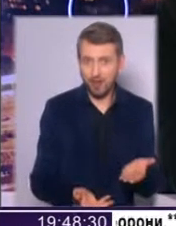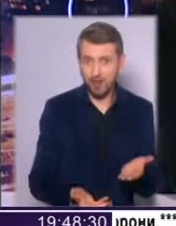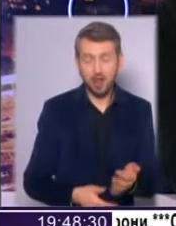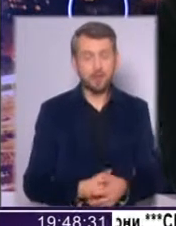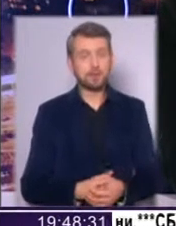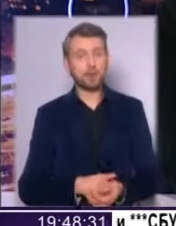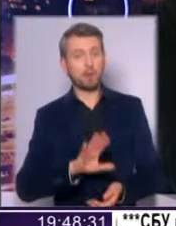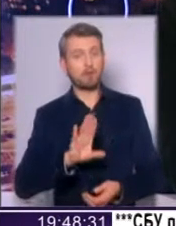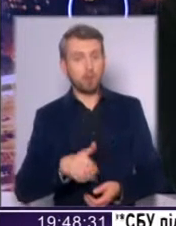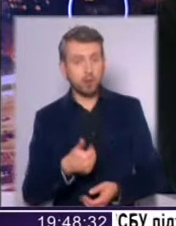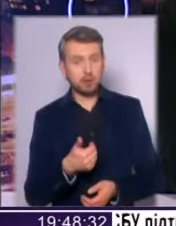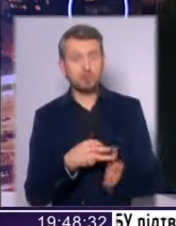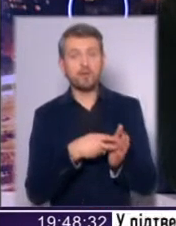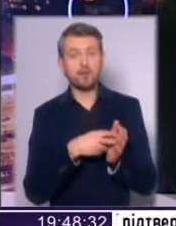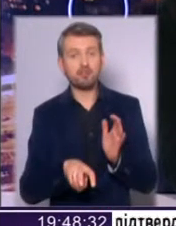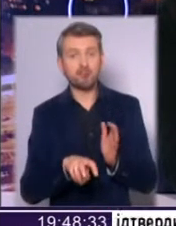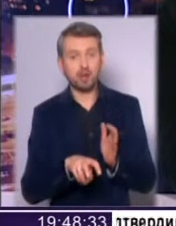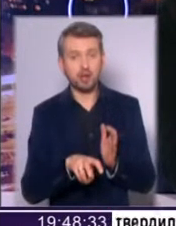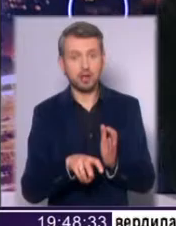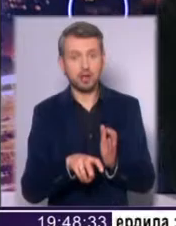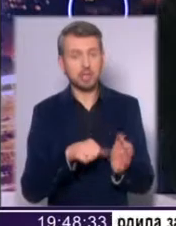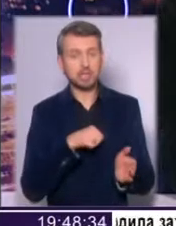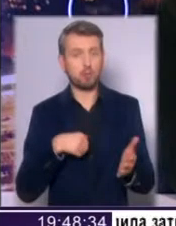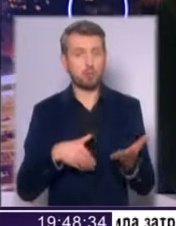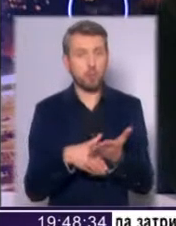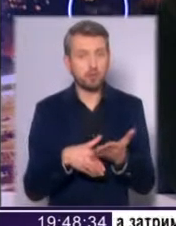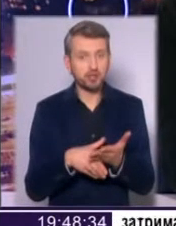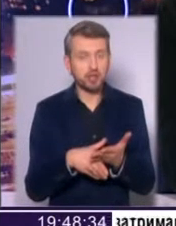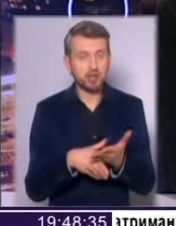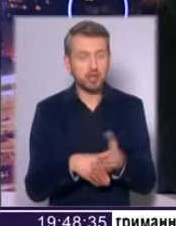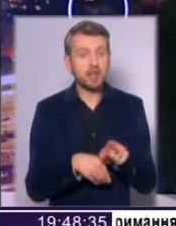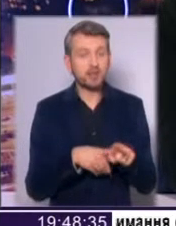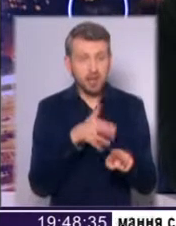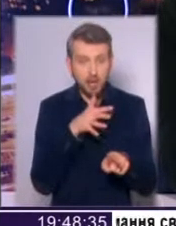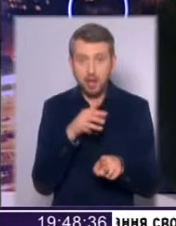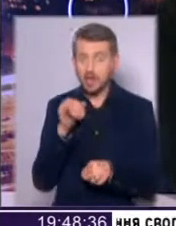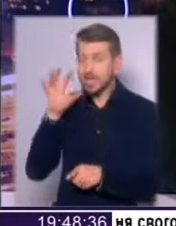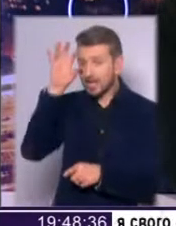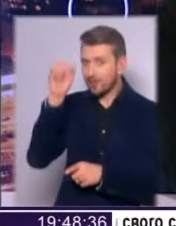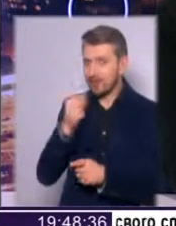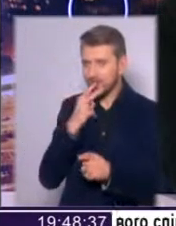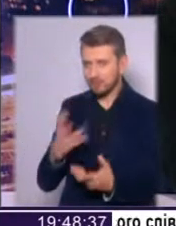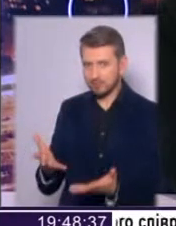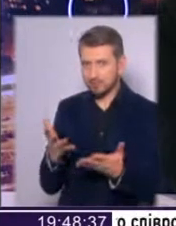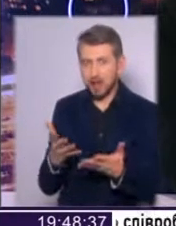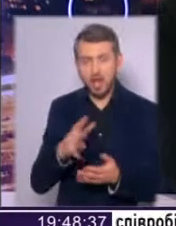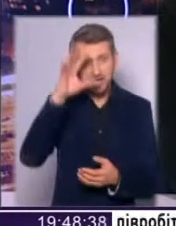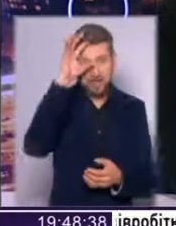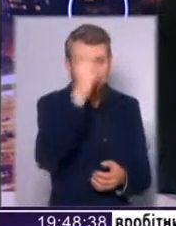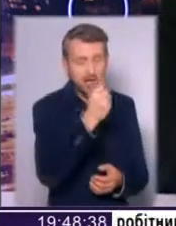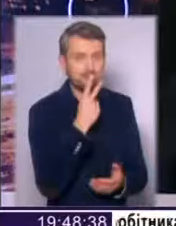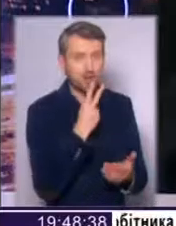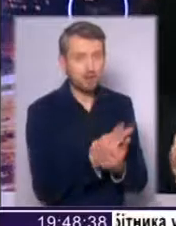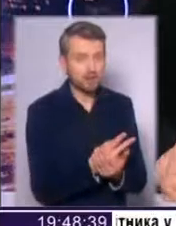Потім вийшла «Самопоміч». І в цей же момент... Кривий Ріг показав результат. Кривий Ріг показав, що...